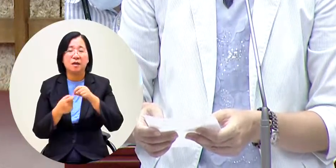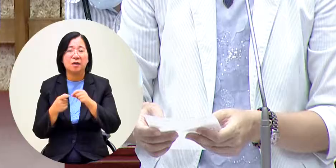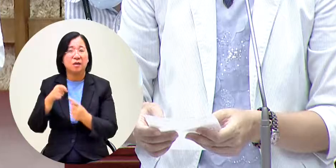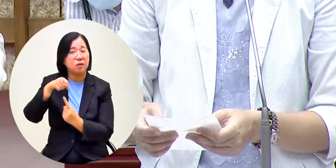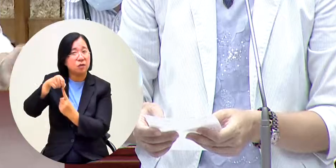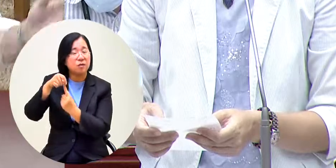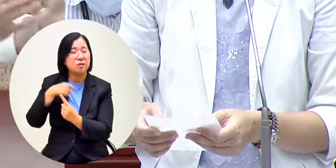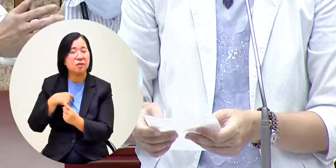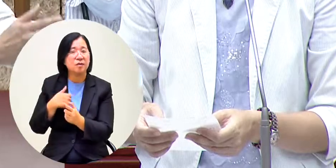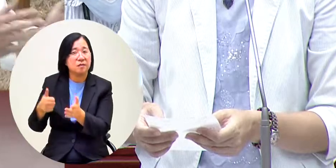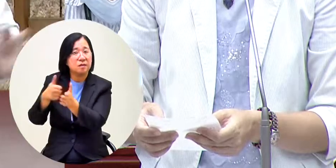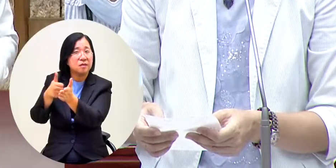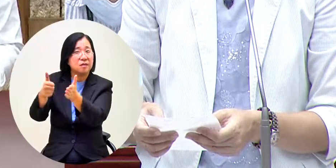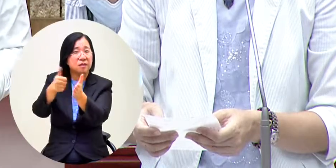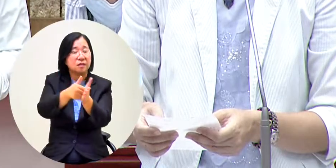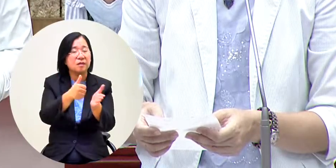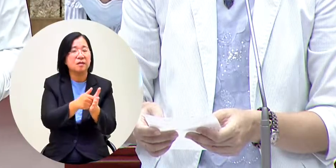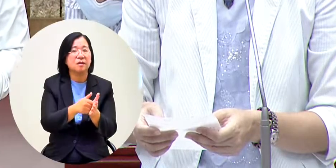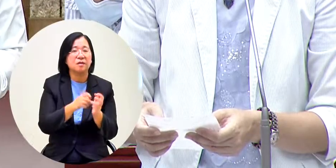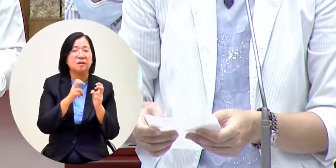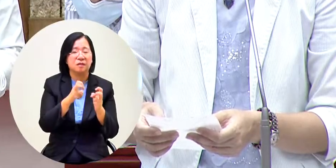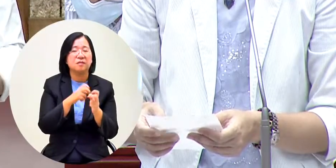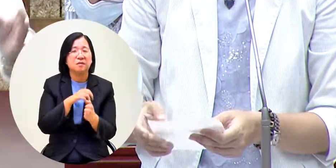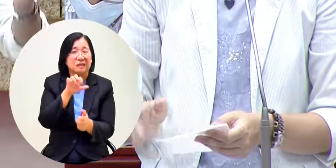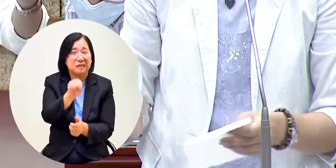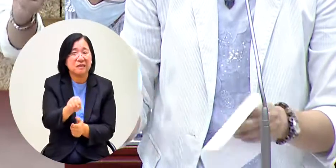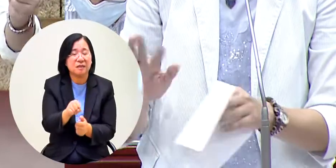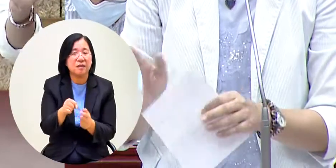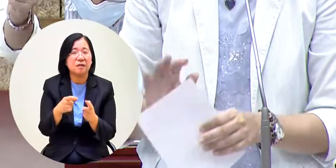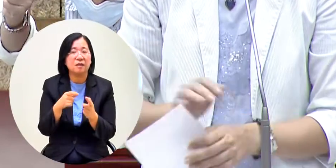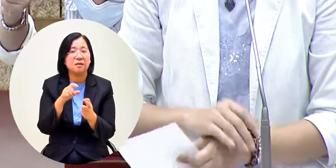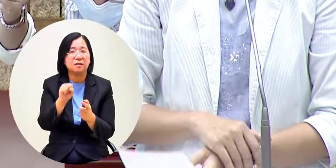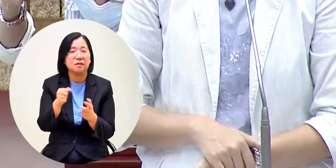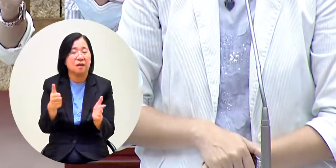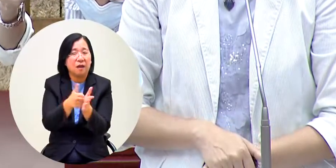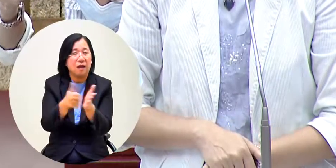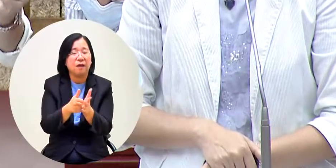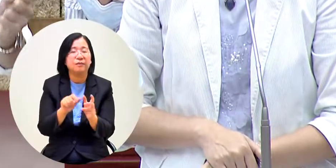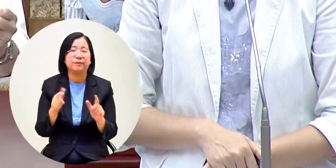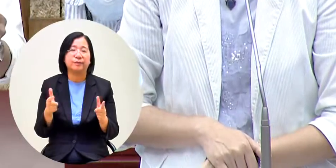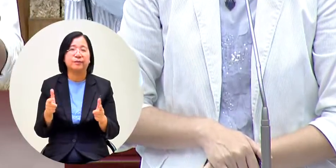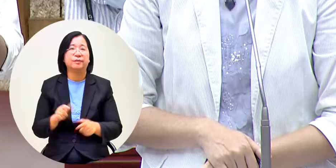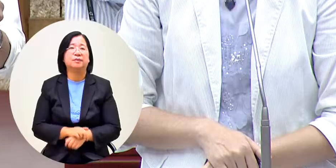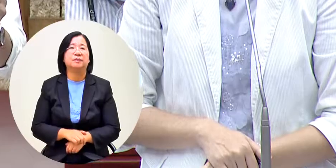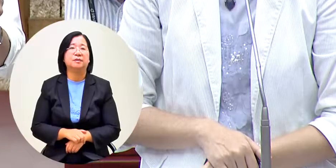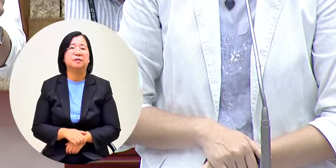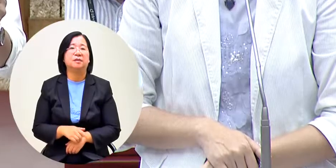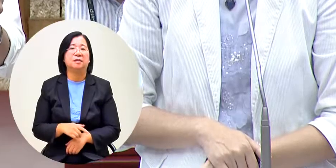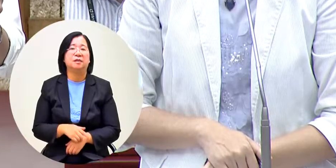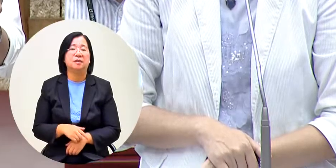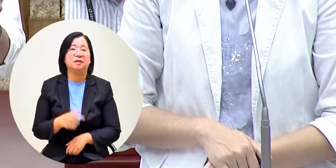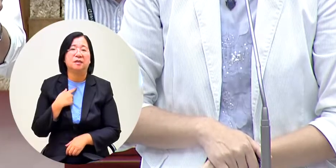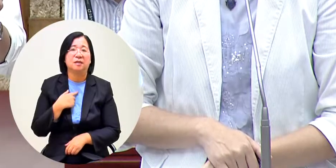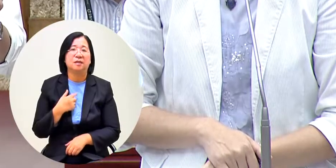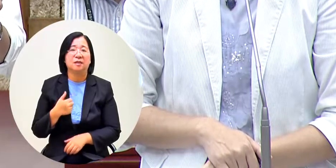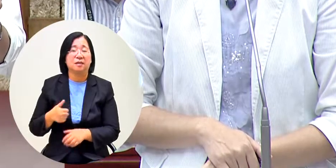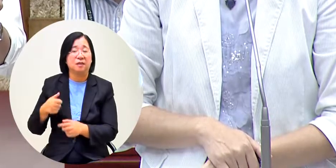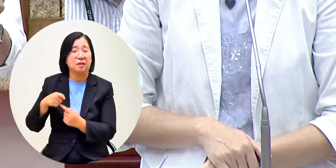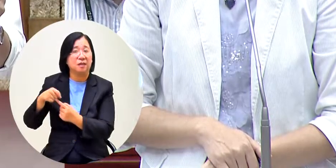车跟捷运在抢客的概念，它应该是捷运站是一个 主要的中心点，它是一个接驳型，可以